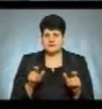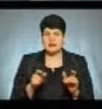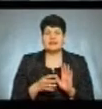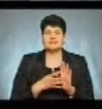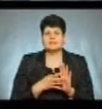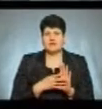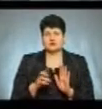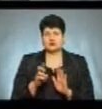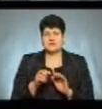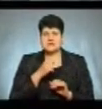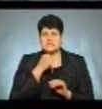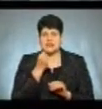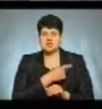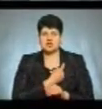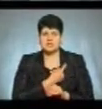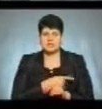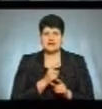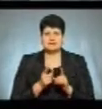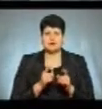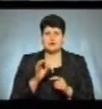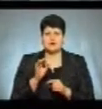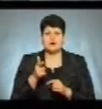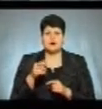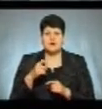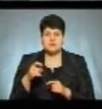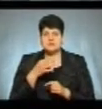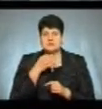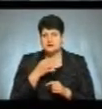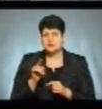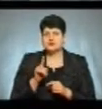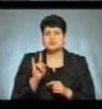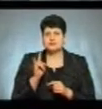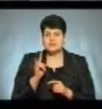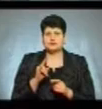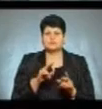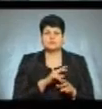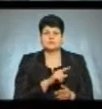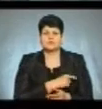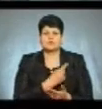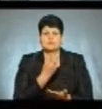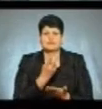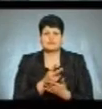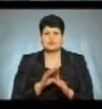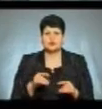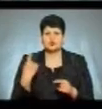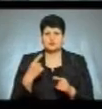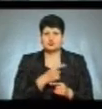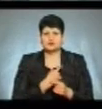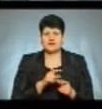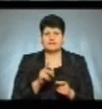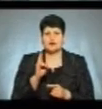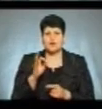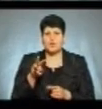9 березня старший лікар зміни швидкої допомоги Ольга Гах нам повідомляла, що дитину госпіталізували до обласної дитячої лікарні і вона у